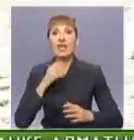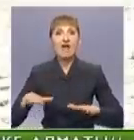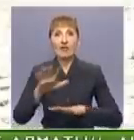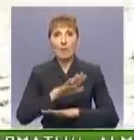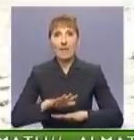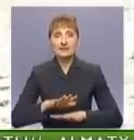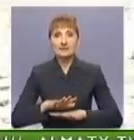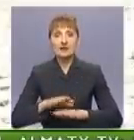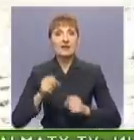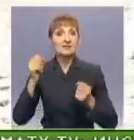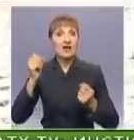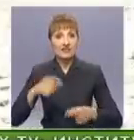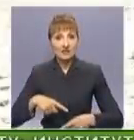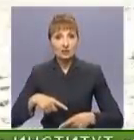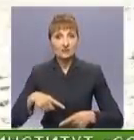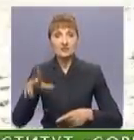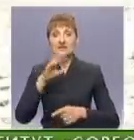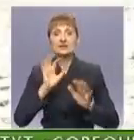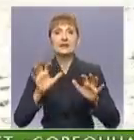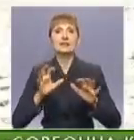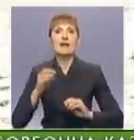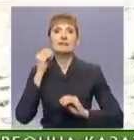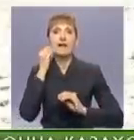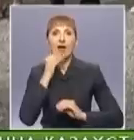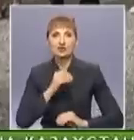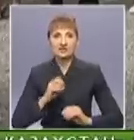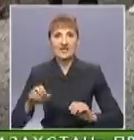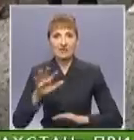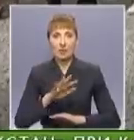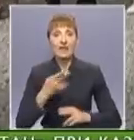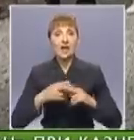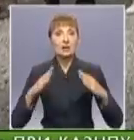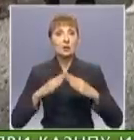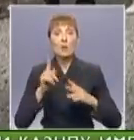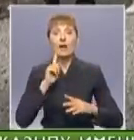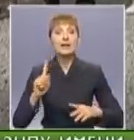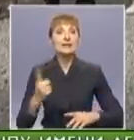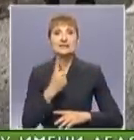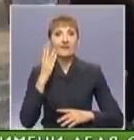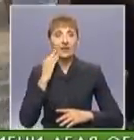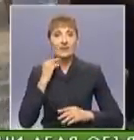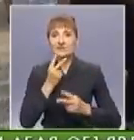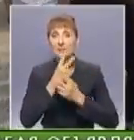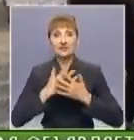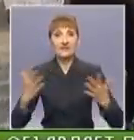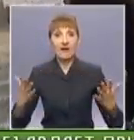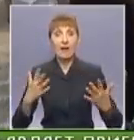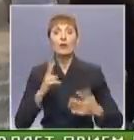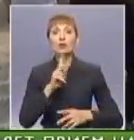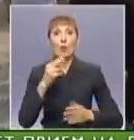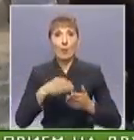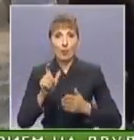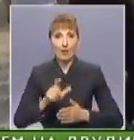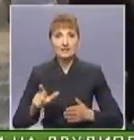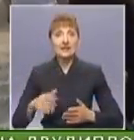есть соответствуют стандартам качества европейского. То есть. Этот дом пока единственный в Алматы. Сегодня его презентовали потенциальным покупателям.